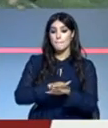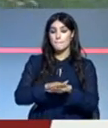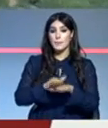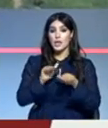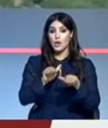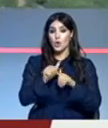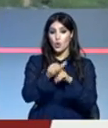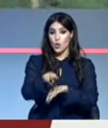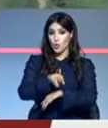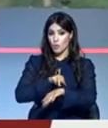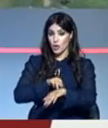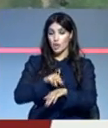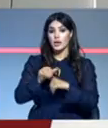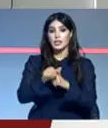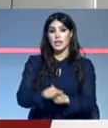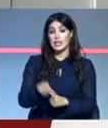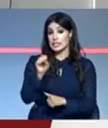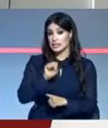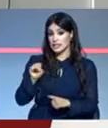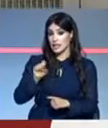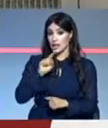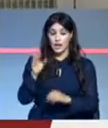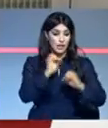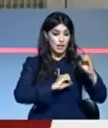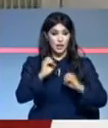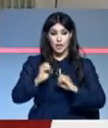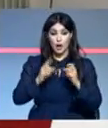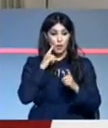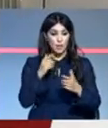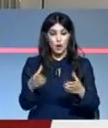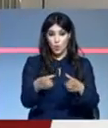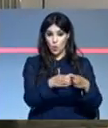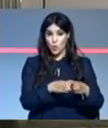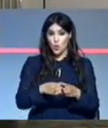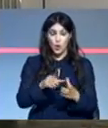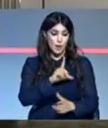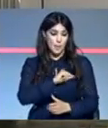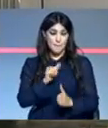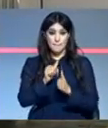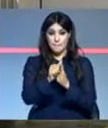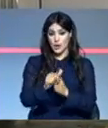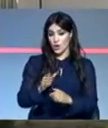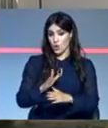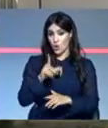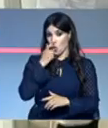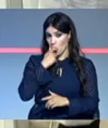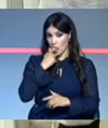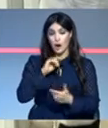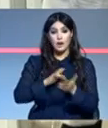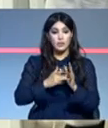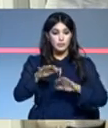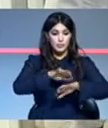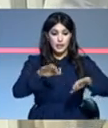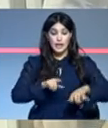المعتمديه الكريملين انتظمت حملات امنيه مشتركه بين وحدات الامن والحرس الوطنيين لفرض